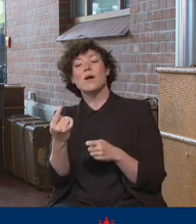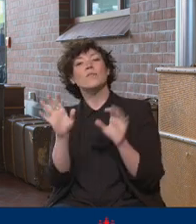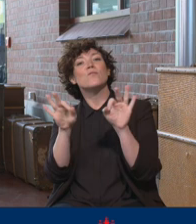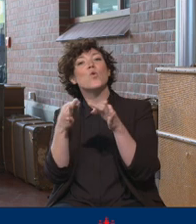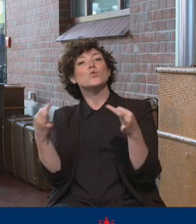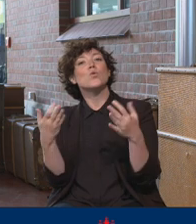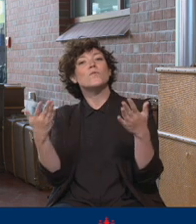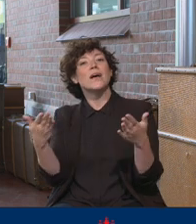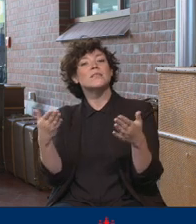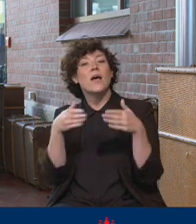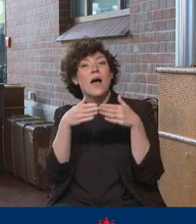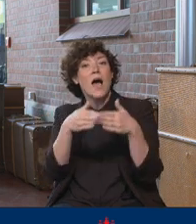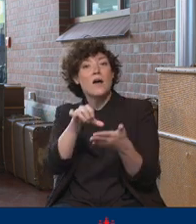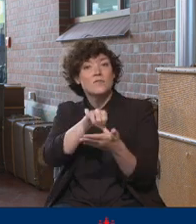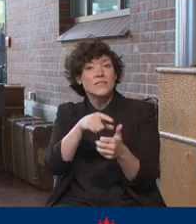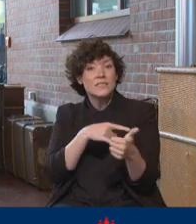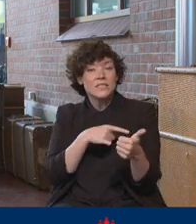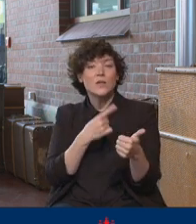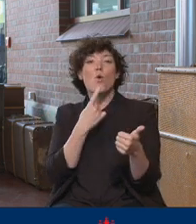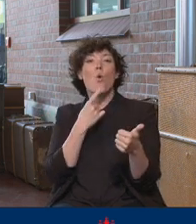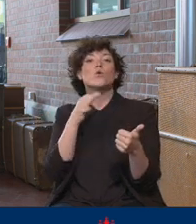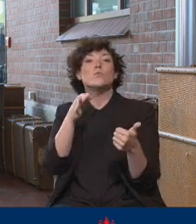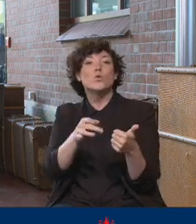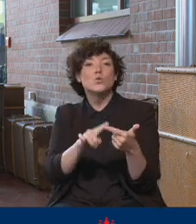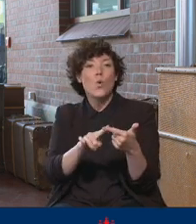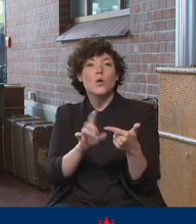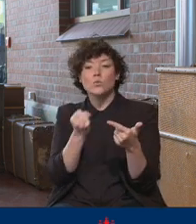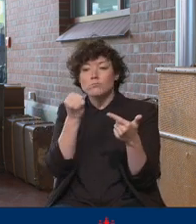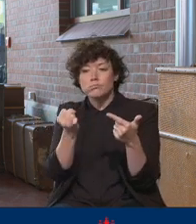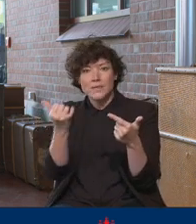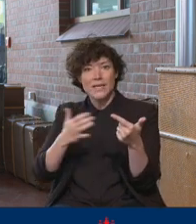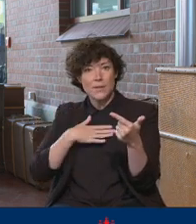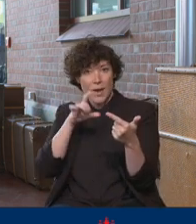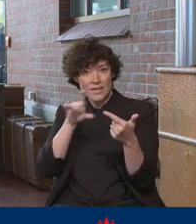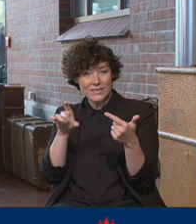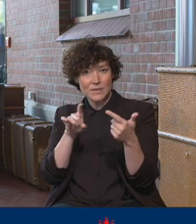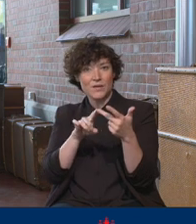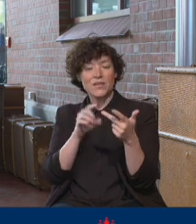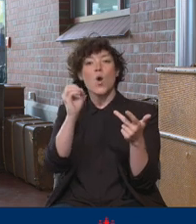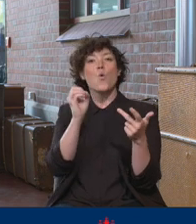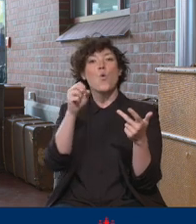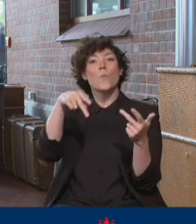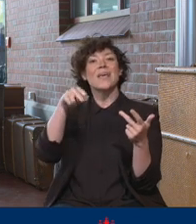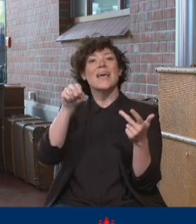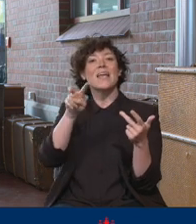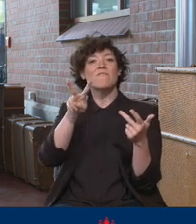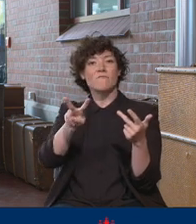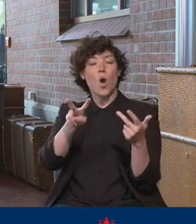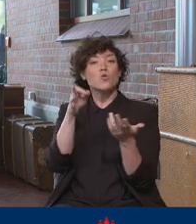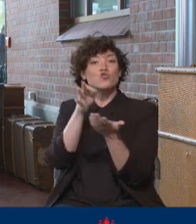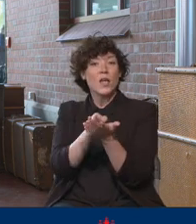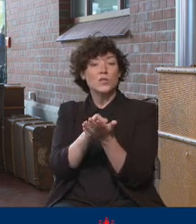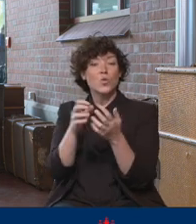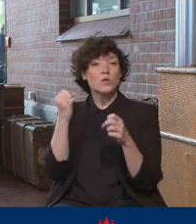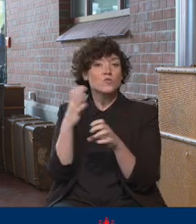und dann auch und da komme ich jetzt zu hauptsächlich und dann auch diesen öpnv standort den wir dort geschaffen haben